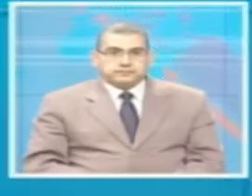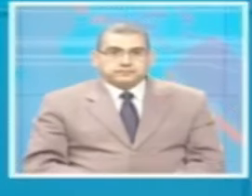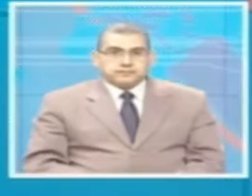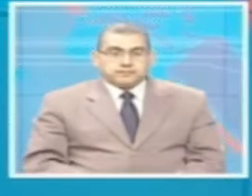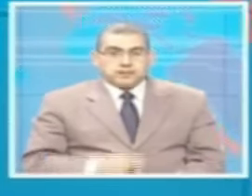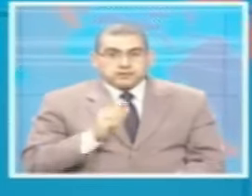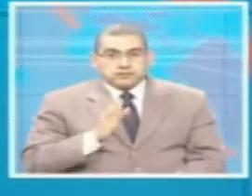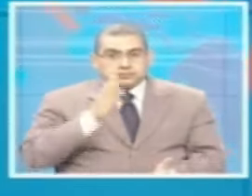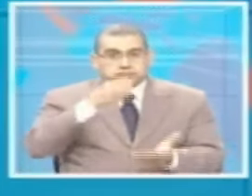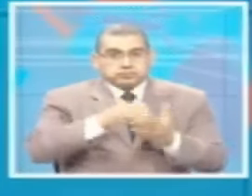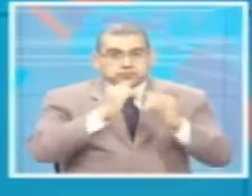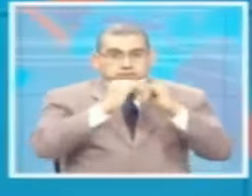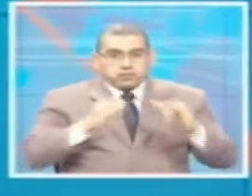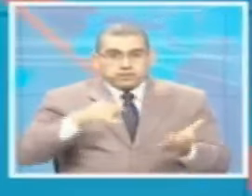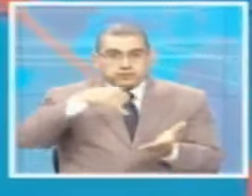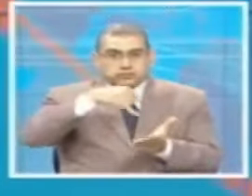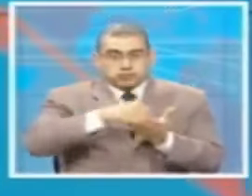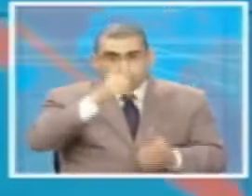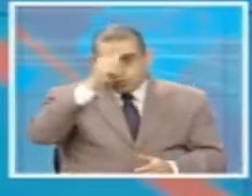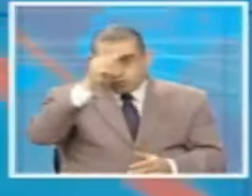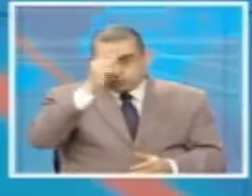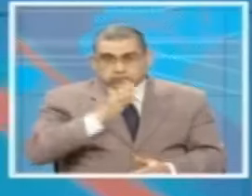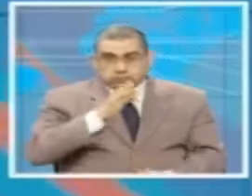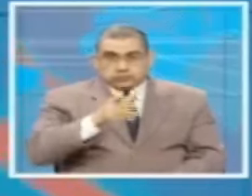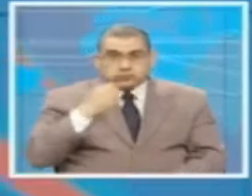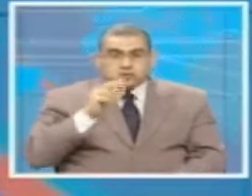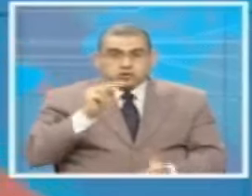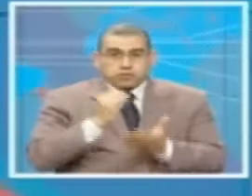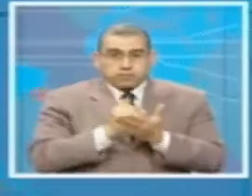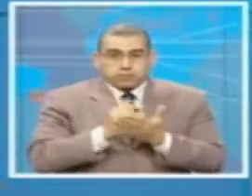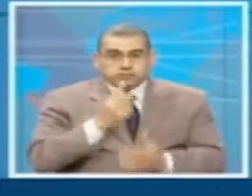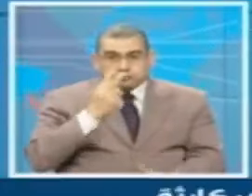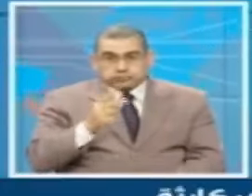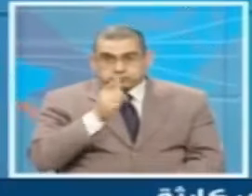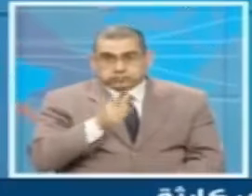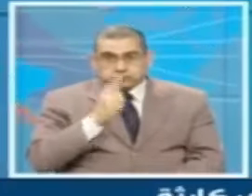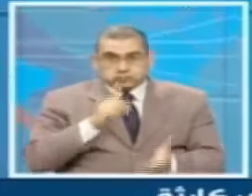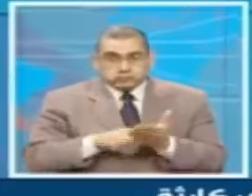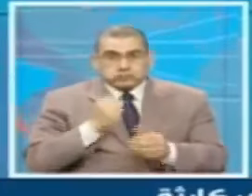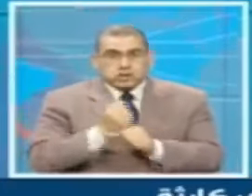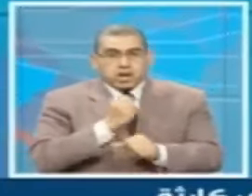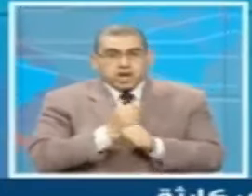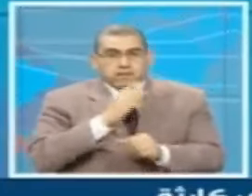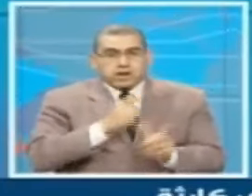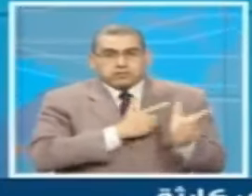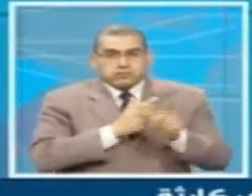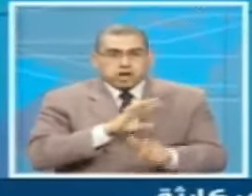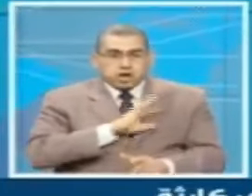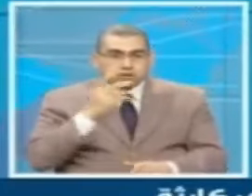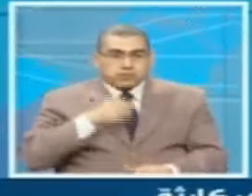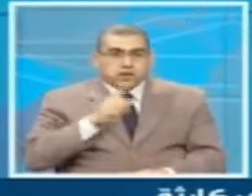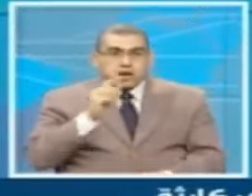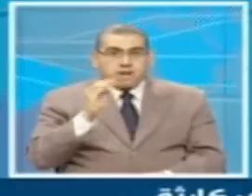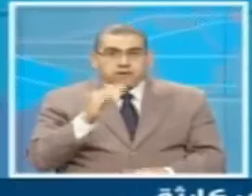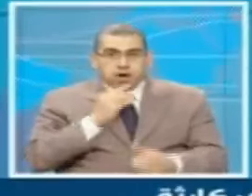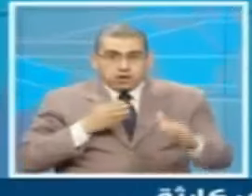خلال زيارته لمخيم الوحدات بالعاصمة الأردنية عمان، أكد الأمين العام للأمم المتحدة أنطونيو غوتيريش أن تنفيذ أي عملية عسكرية في رفح